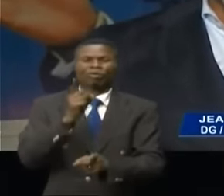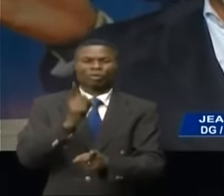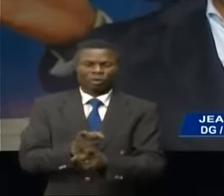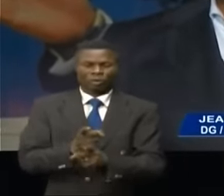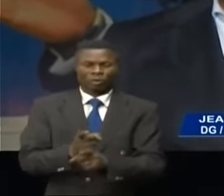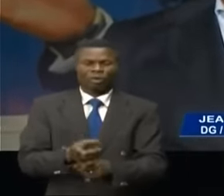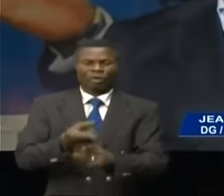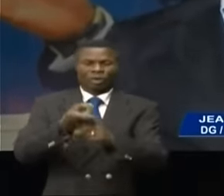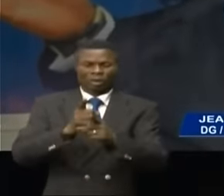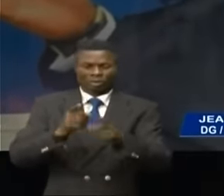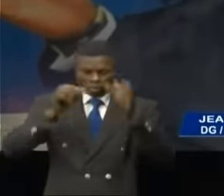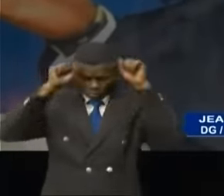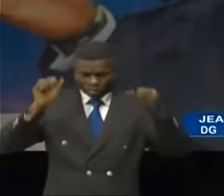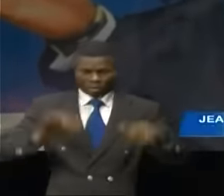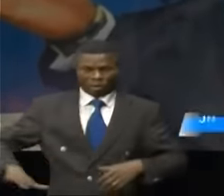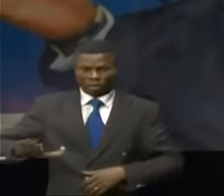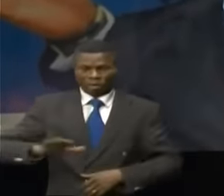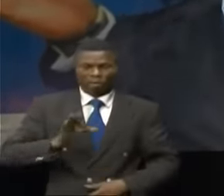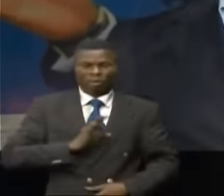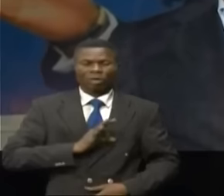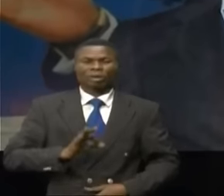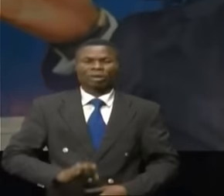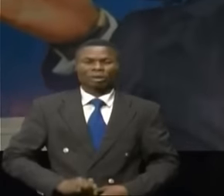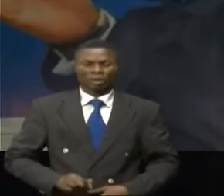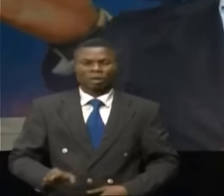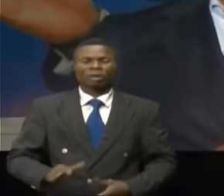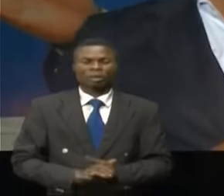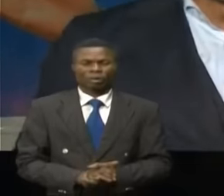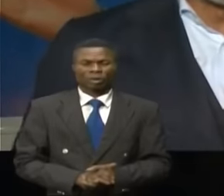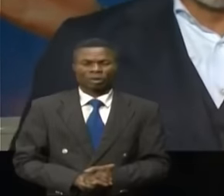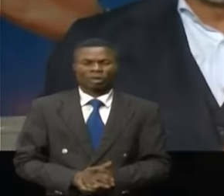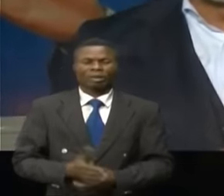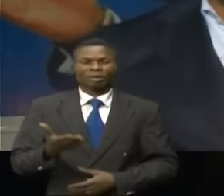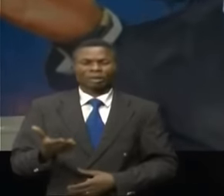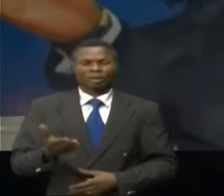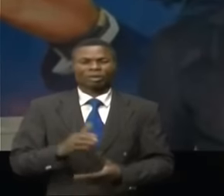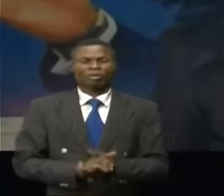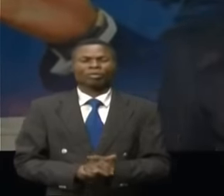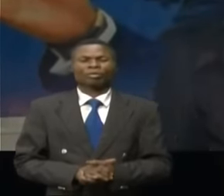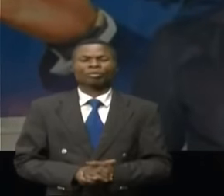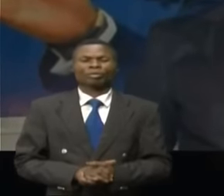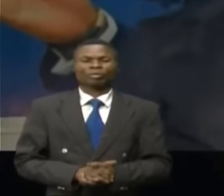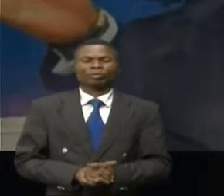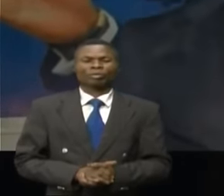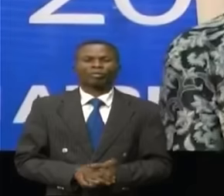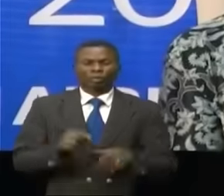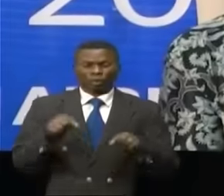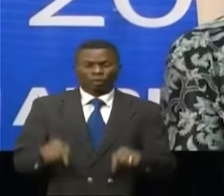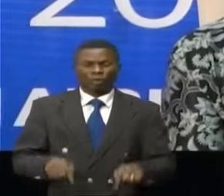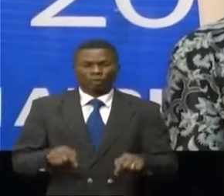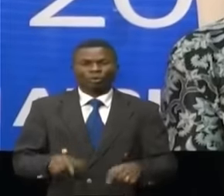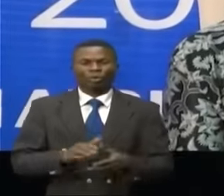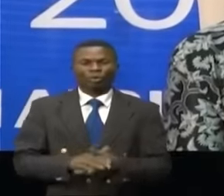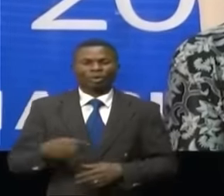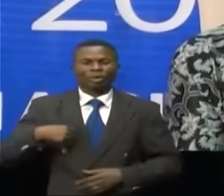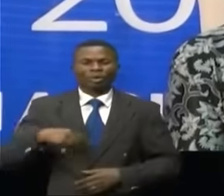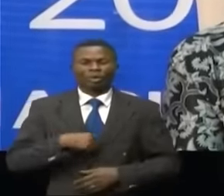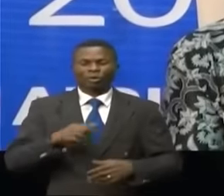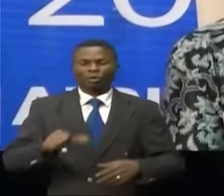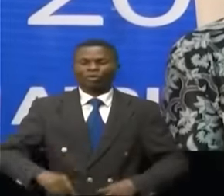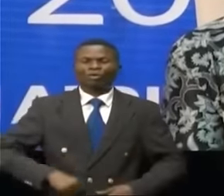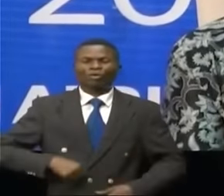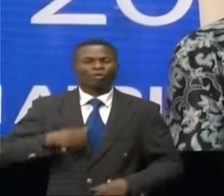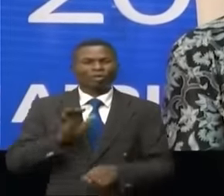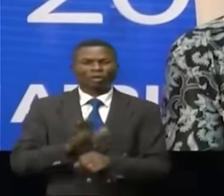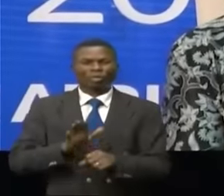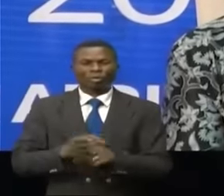son Excellence, Monsieur le Président de la République, Félix-Antoine Tshisekedi Tshilombo. Et aujourd'hui, nous sommes très fiers à